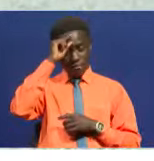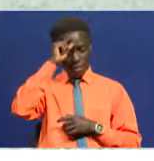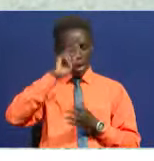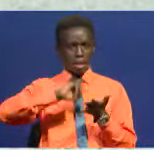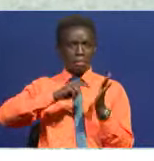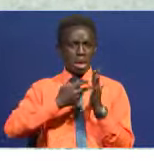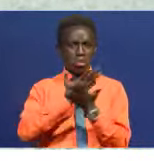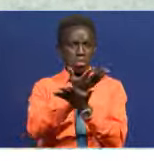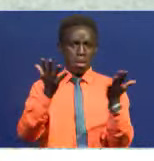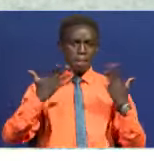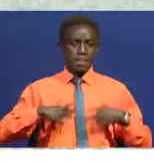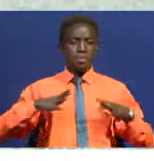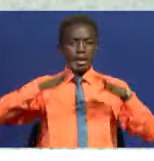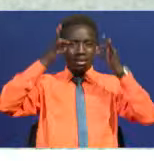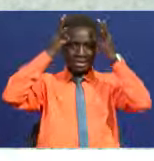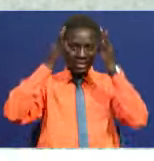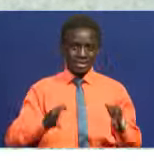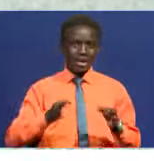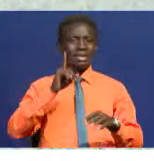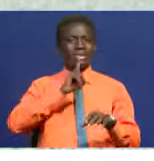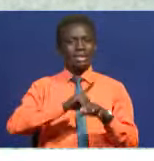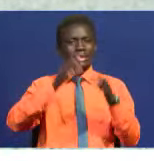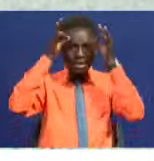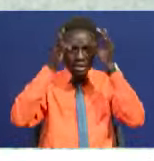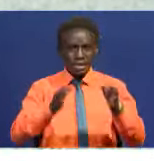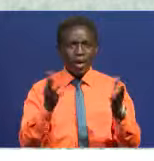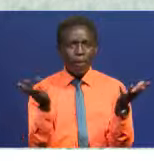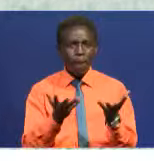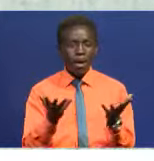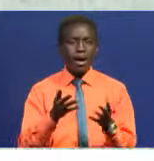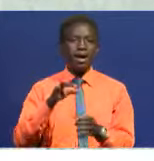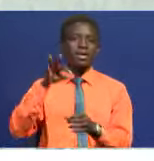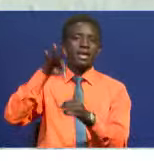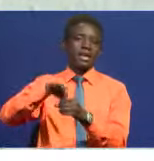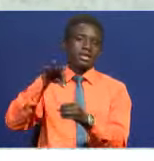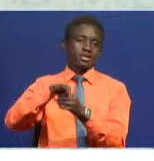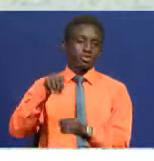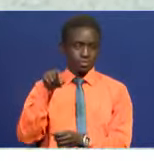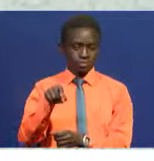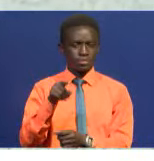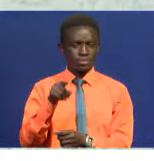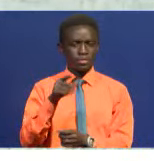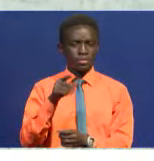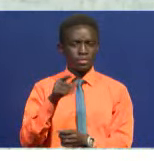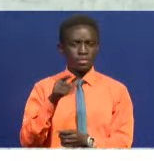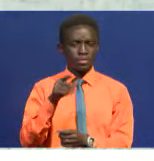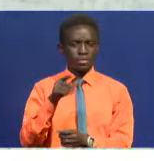uchaguzi. So kila mtu ajipange. Mimi najipanga hii uchaguzi,